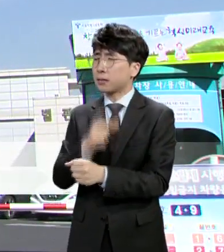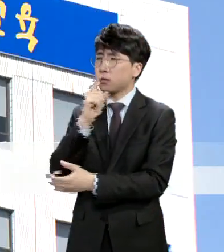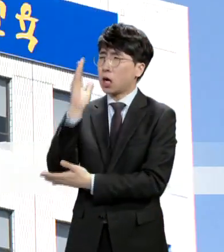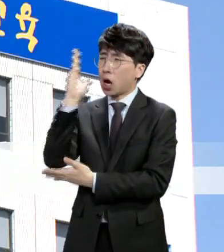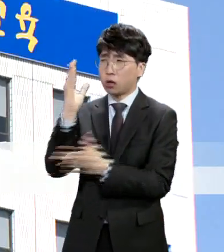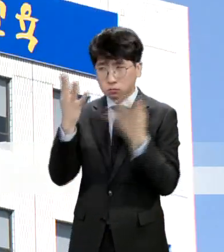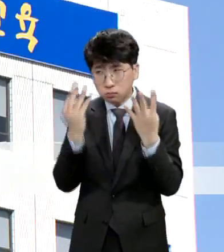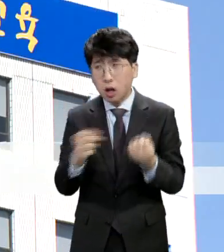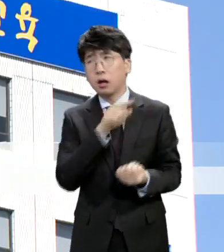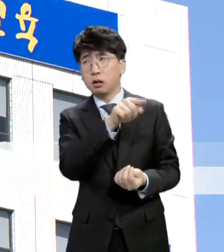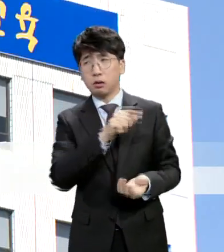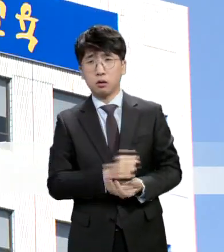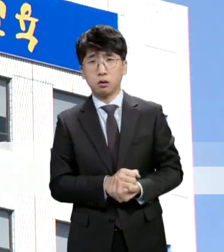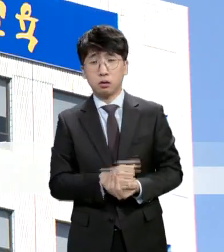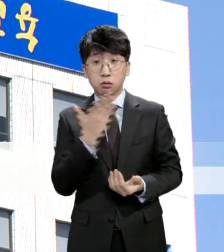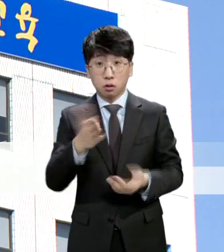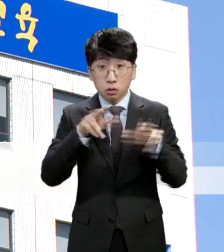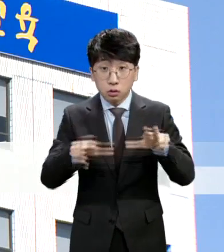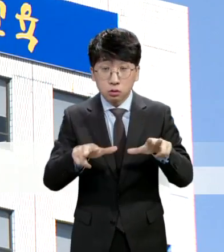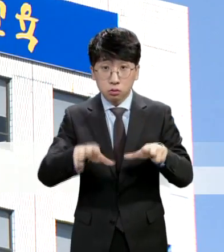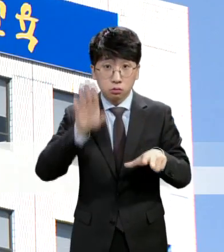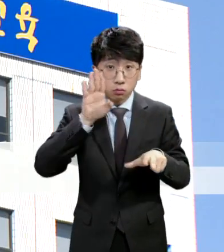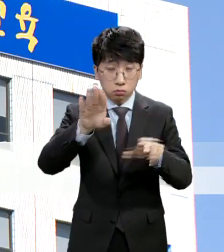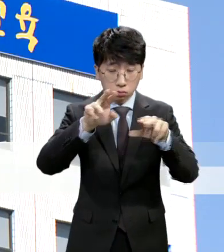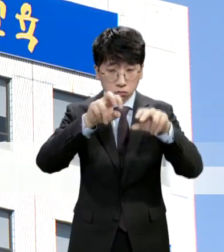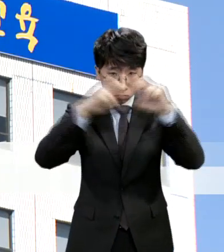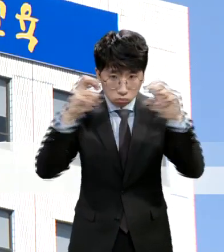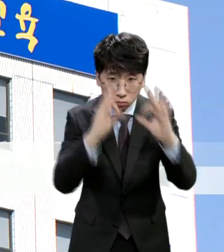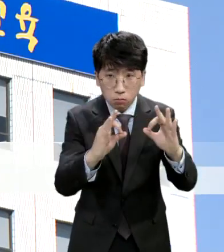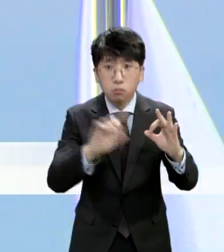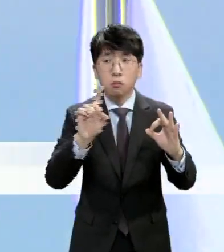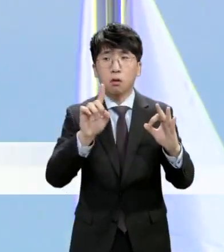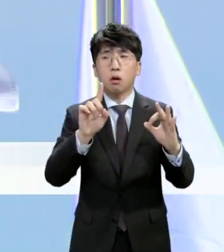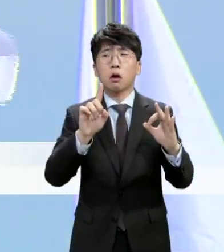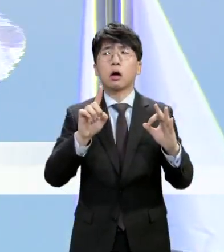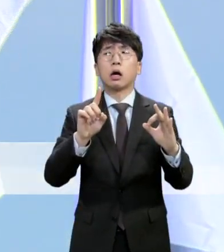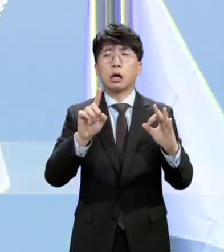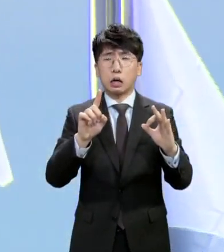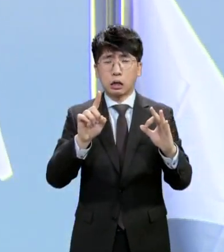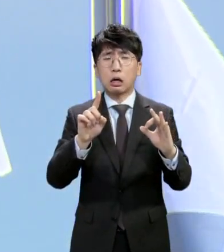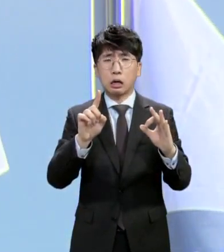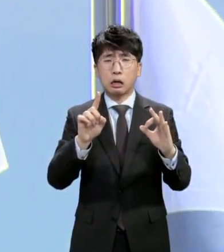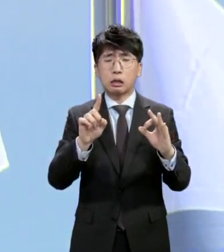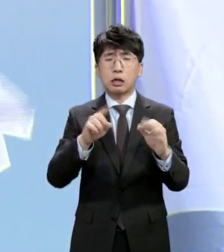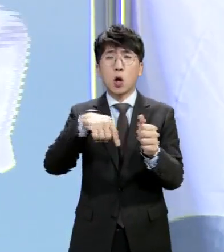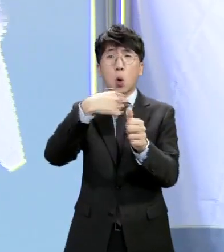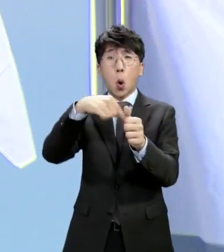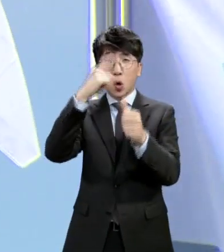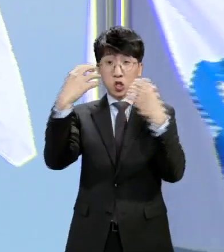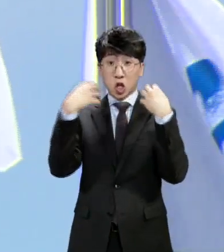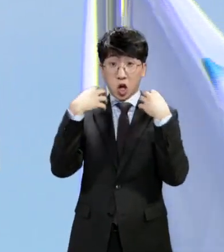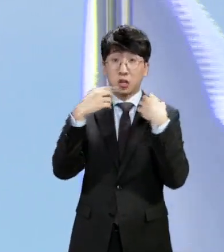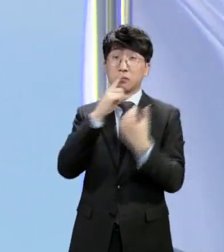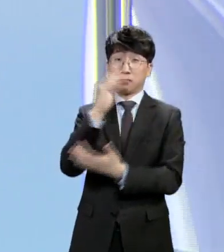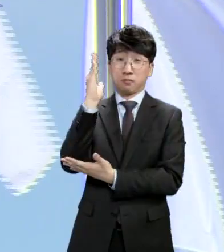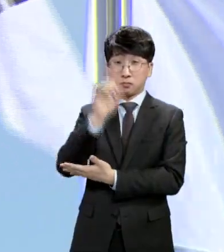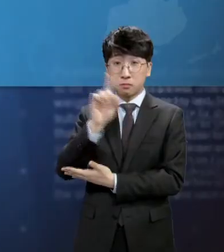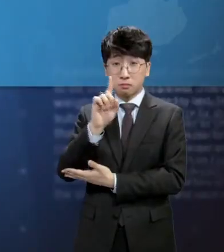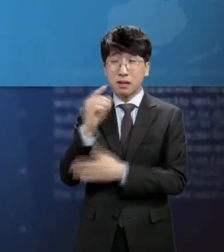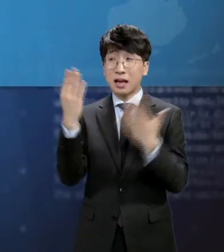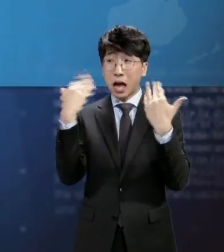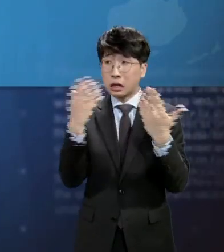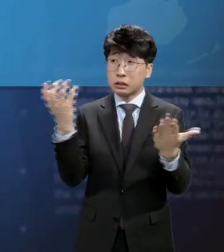소규모화 등의 문제를 들며 건립은 물론 이전도 어렵다는 입장을 되풀이해왔습니다. 일단은